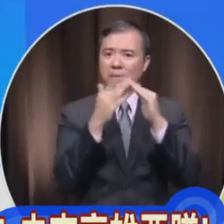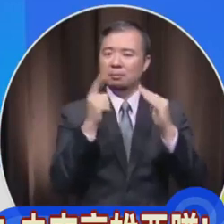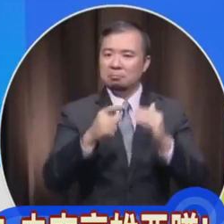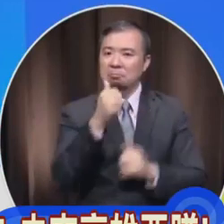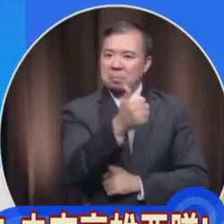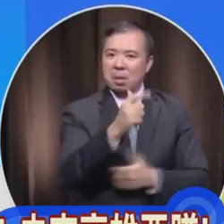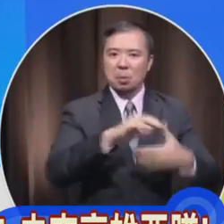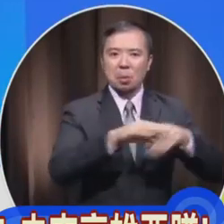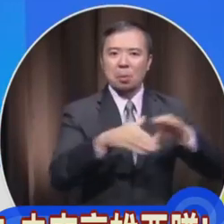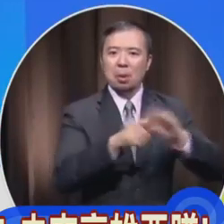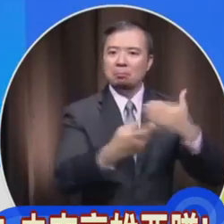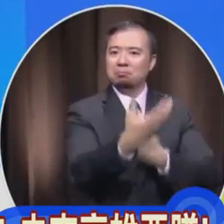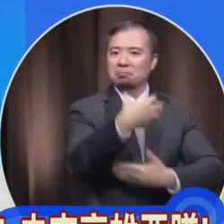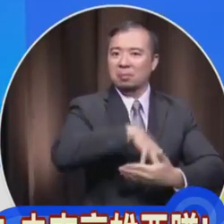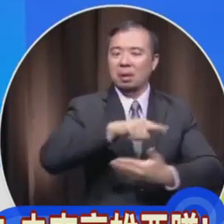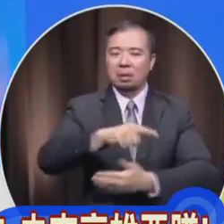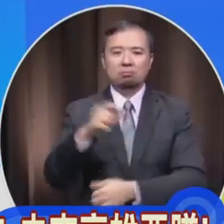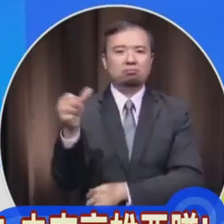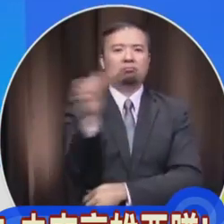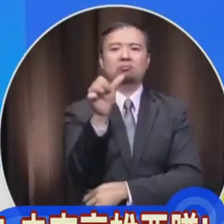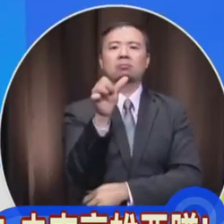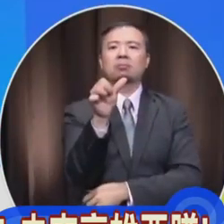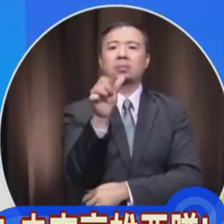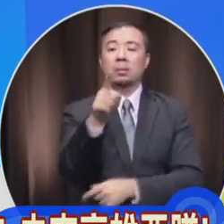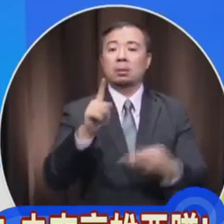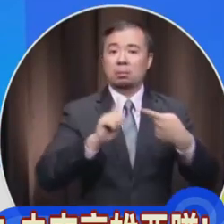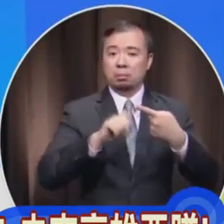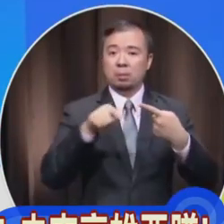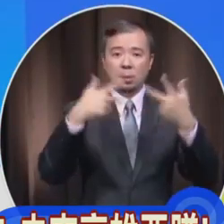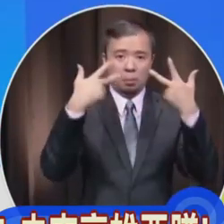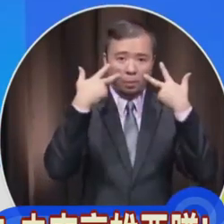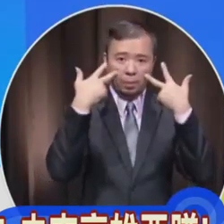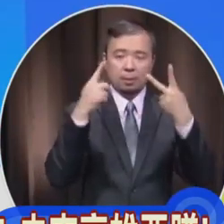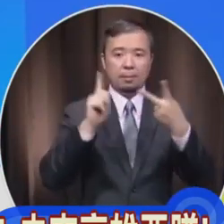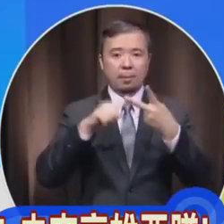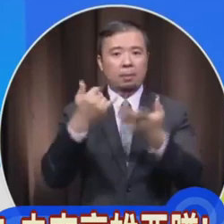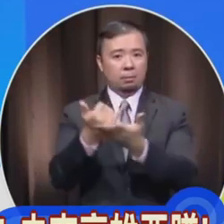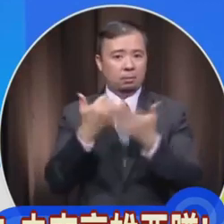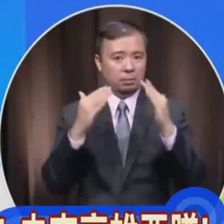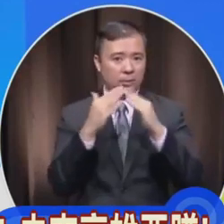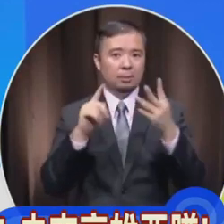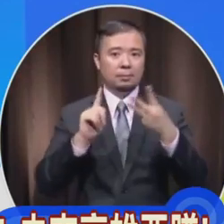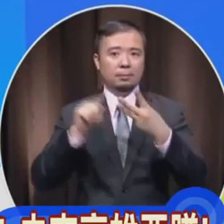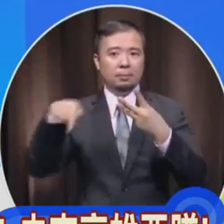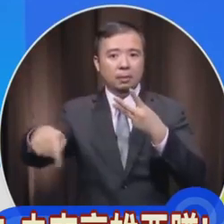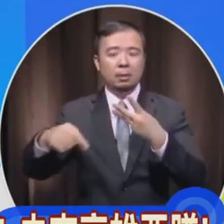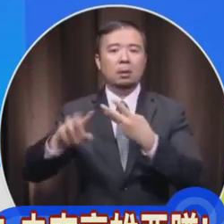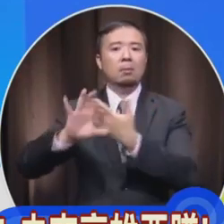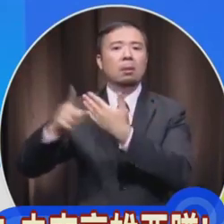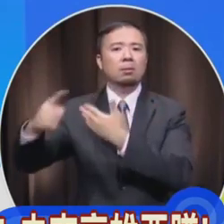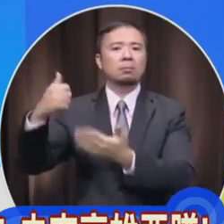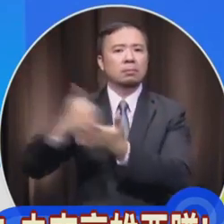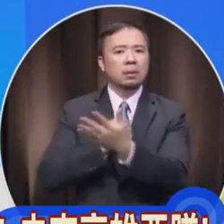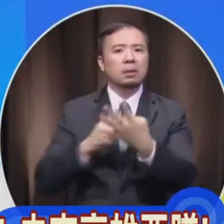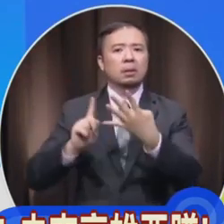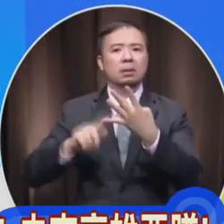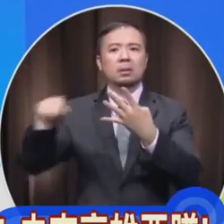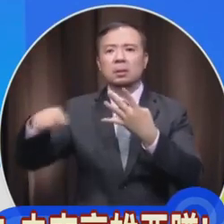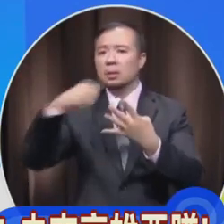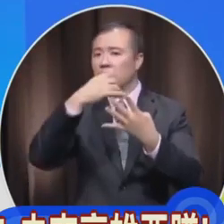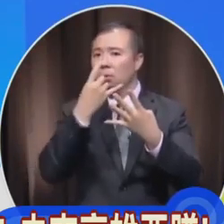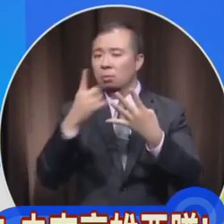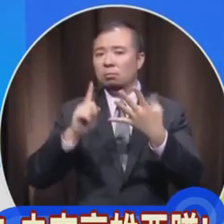引进来。高雄市本身五大文化，原住民、客家、新住民、闽南，还有眷村外省，